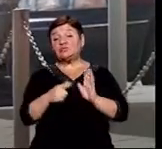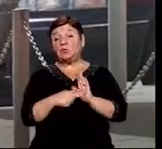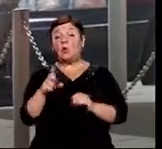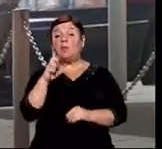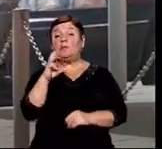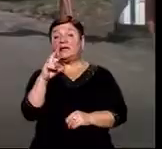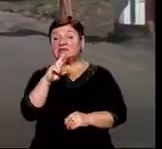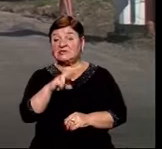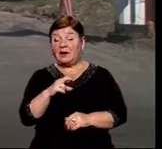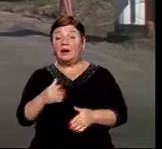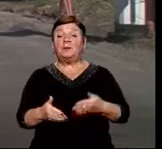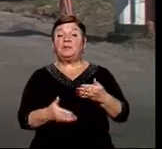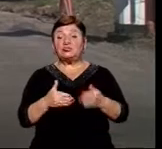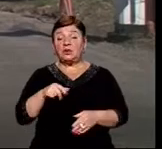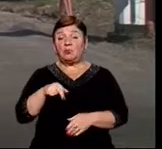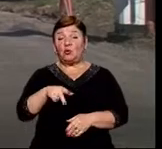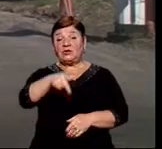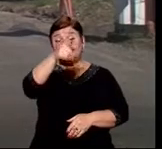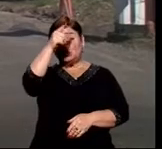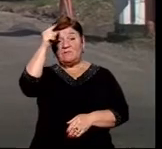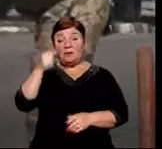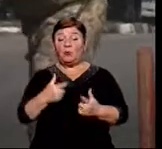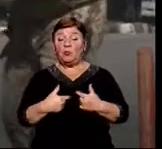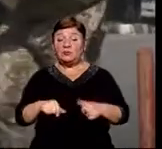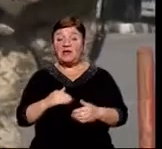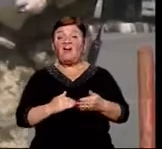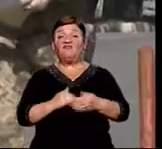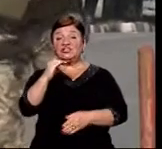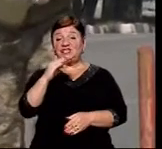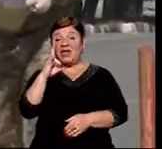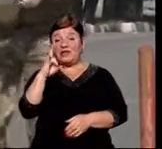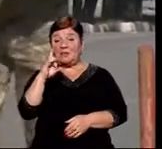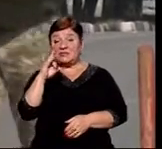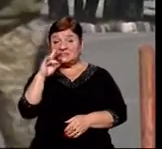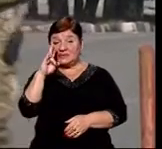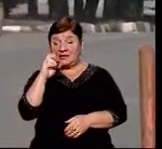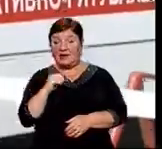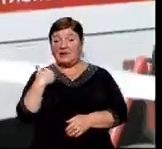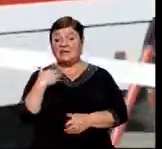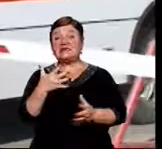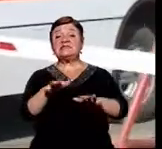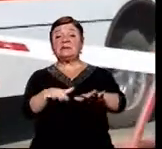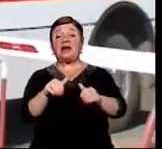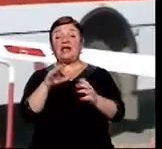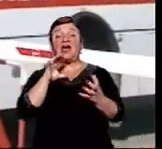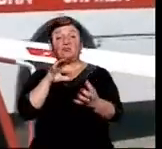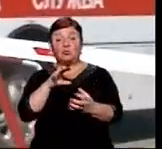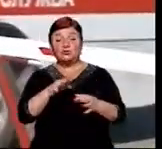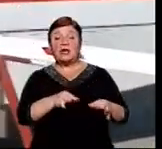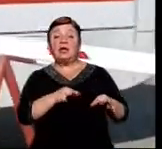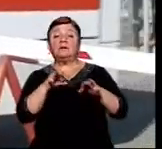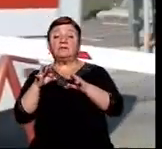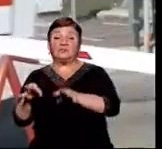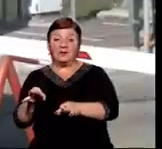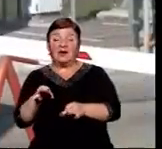громадяни України пішки проходять словацький кордон у пункті пропуску Вишні-Нємецьке. На лінії кордону їх забирає автобус і везе на пункт пропуску